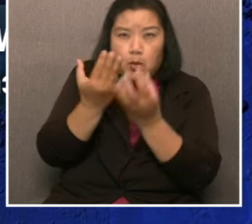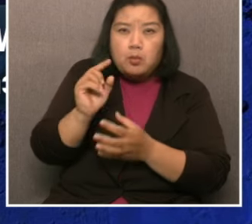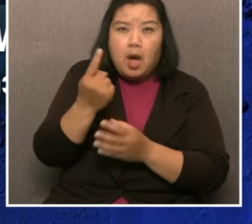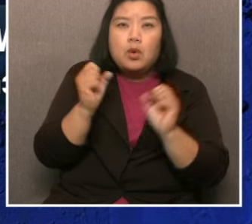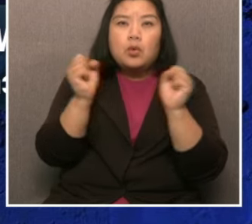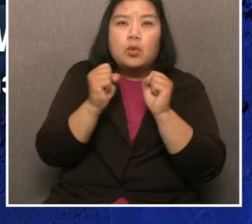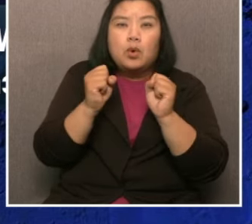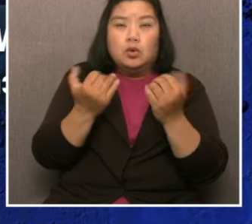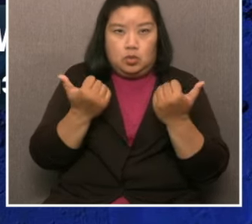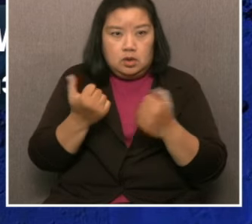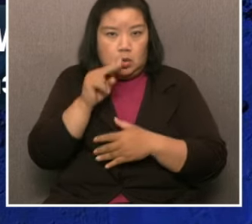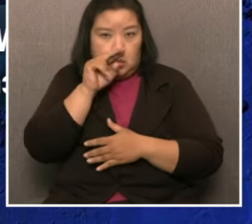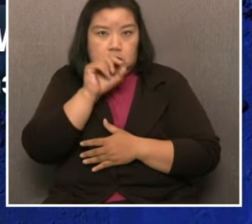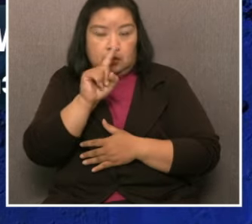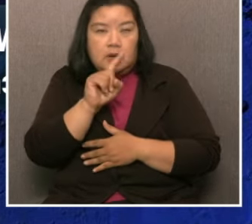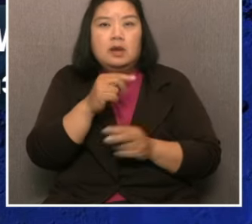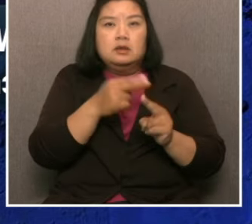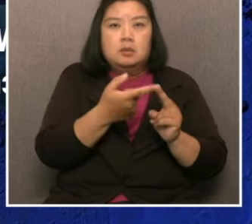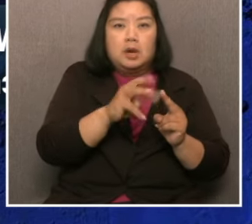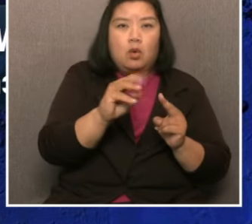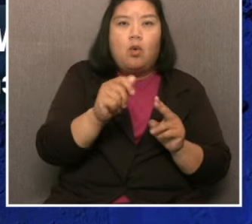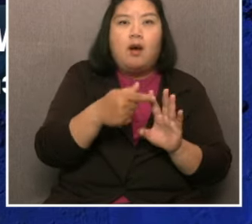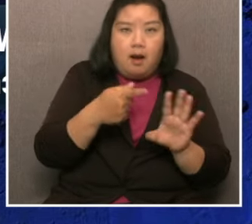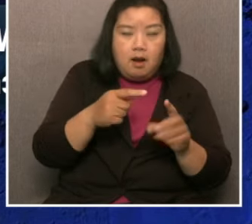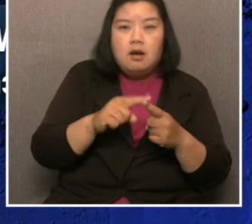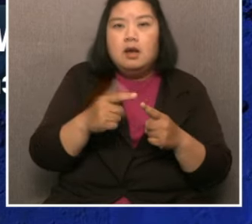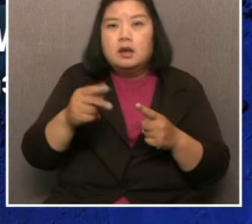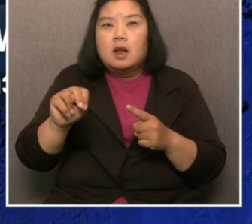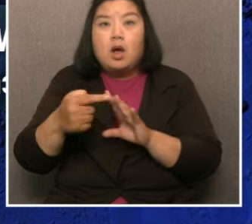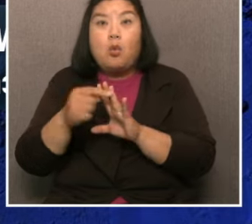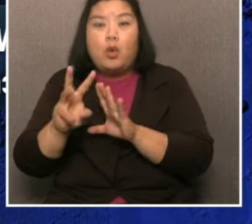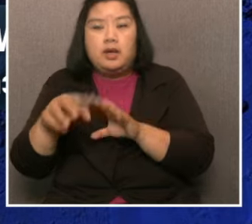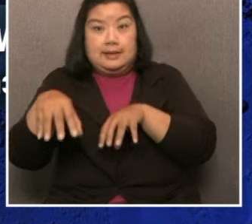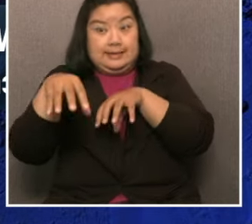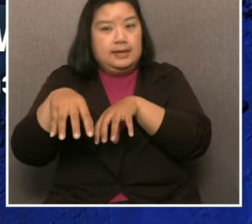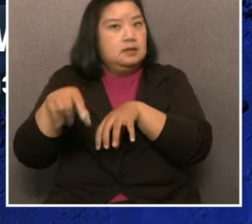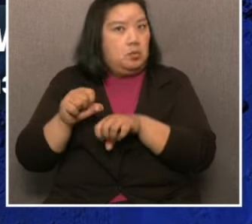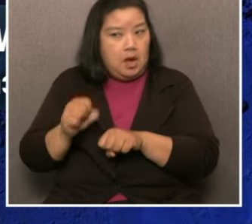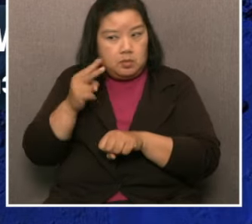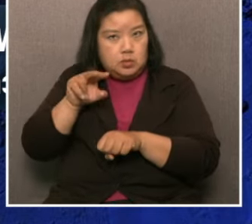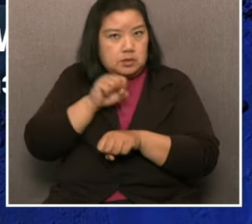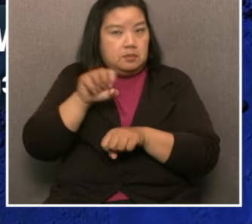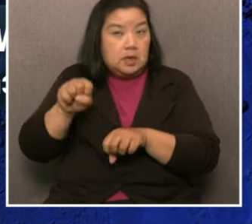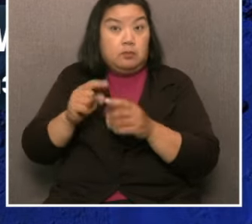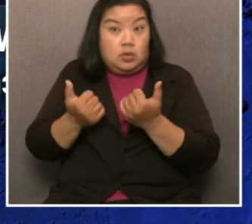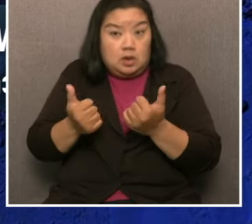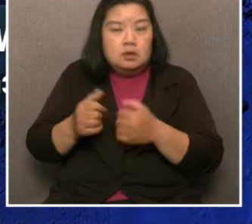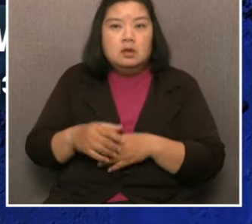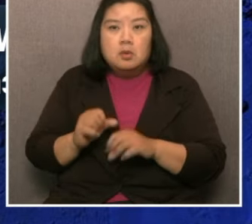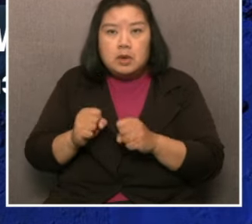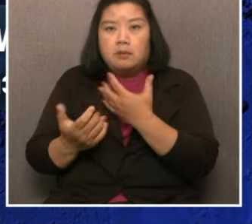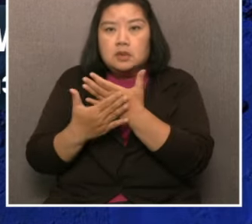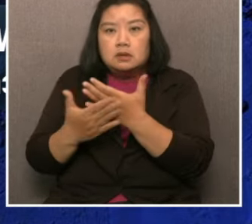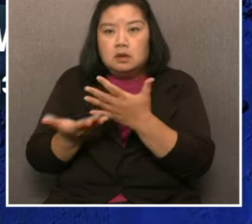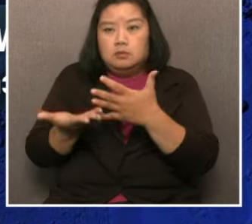ไฟทั้ง 2ลูกนี้นะคะนั่นคือมาาาและคีเวอย่างใกล้ชิดแม้ว่าตอนนี้จะยังไม่มีการยกระดับการเตือน